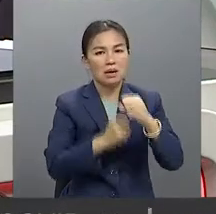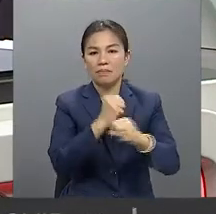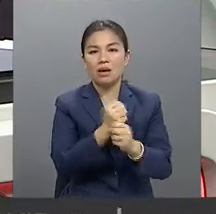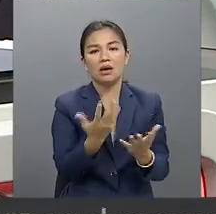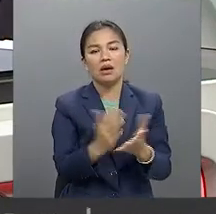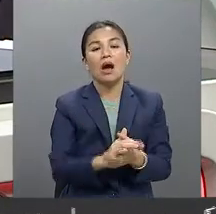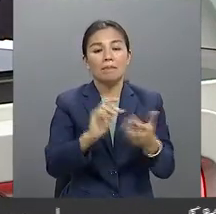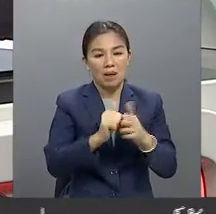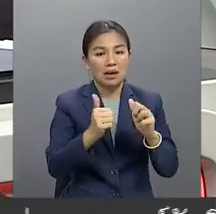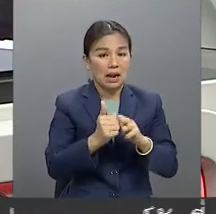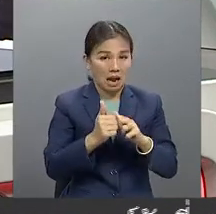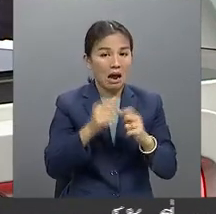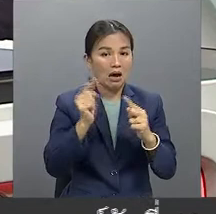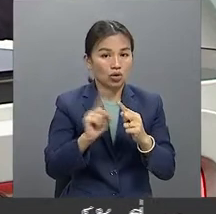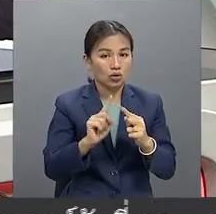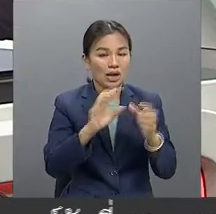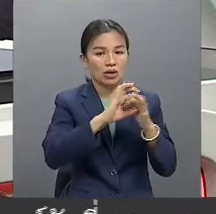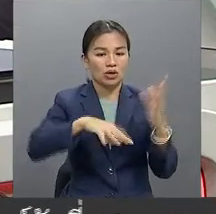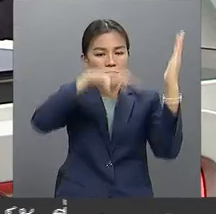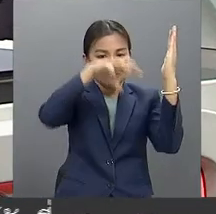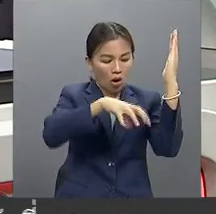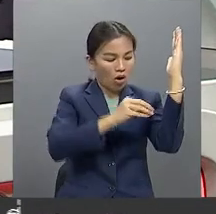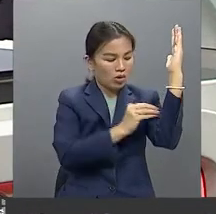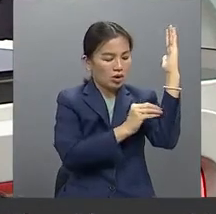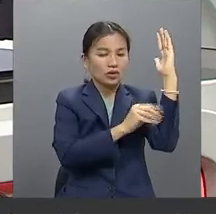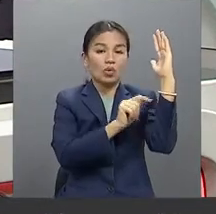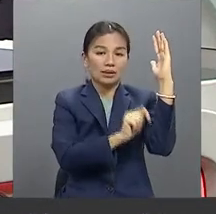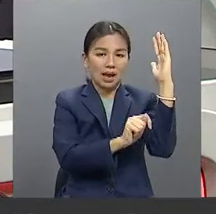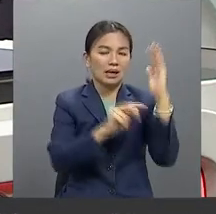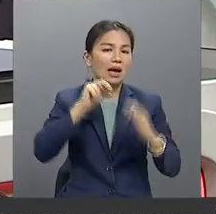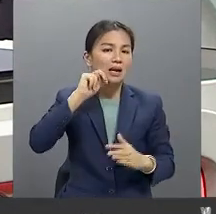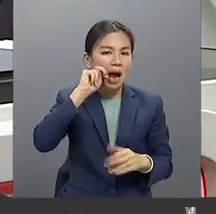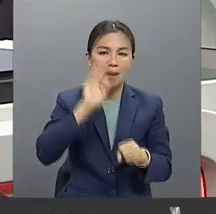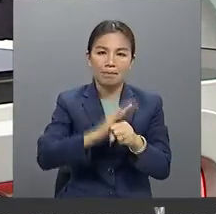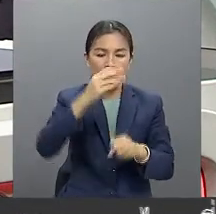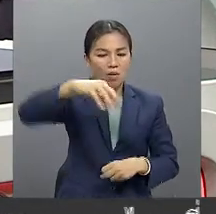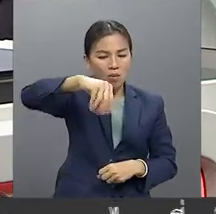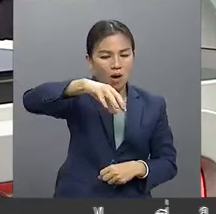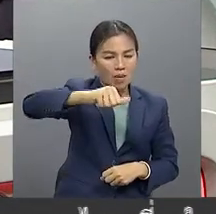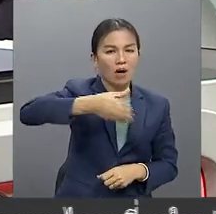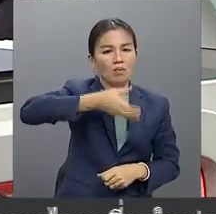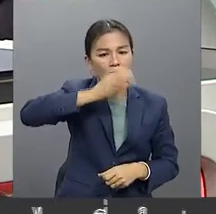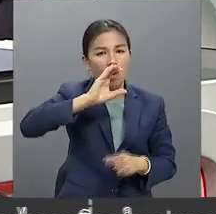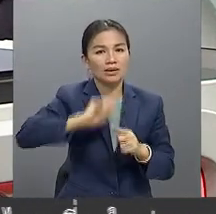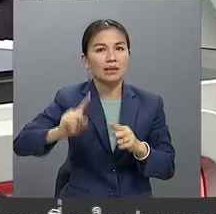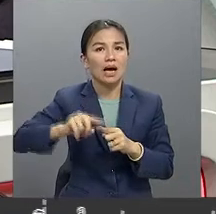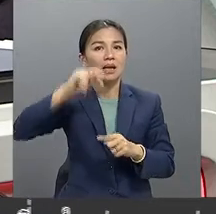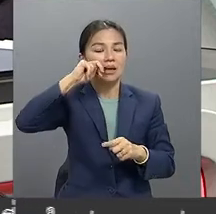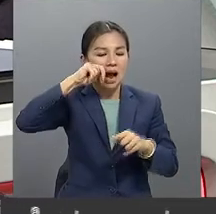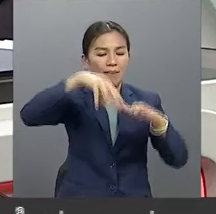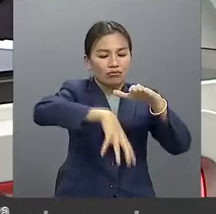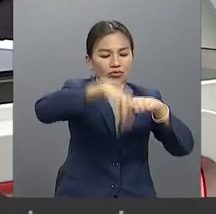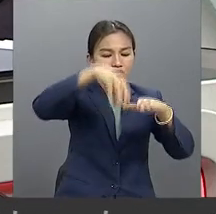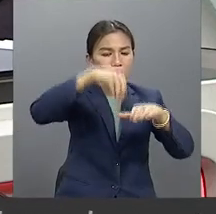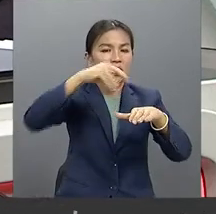ฝั่งแล้วก็เกาะหลายแห่งในจังหวัดตรังค่ะขาดแคลนน้ำอุปโภคและบริโภคว่าน้ำที่มีอยู่ก็ถูกน้ำเค็มรุกนะคะโดยเฉพาะ